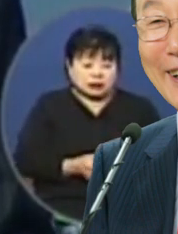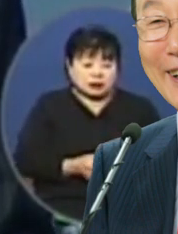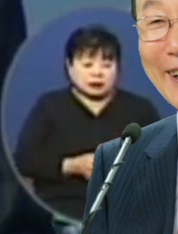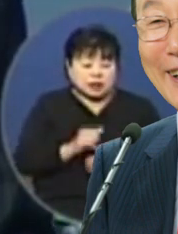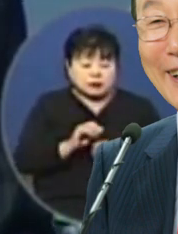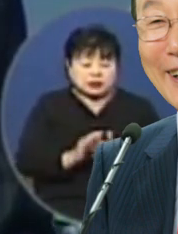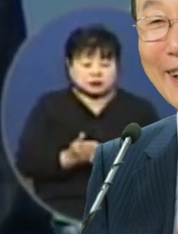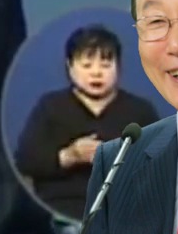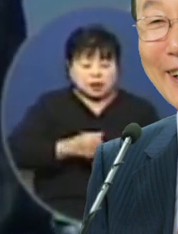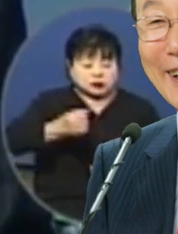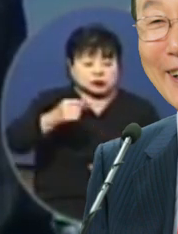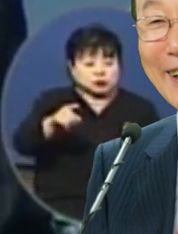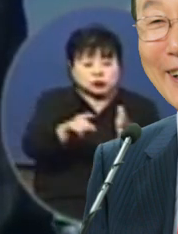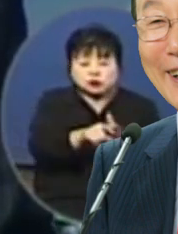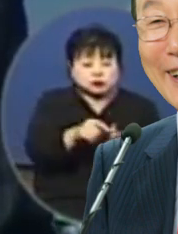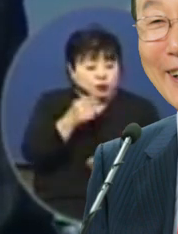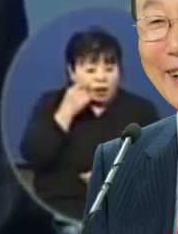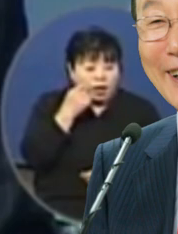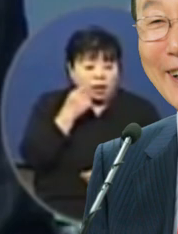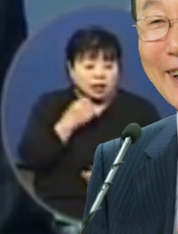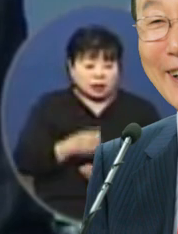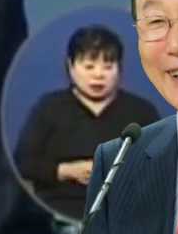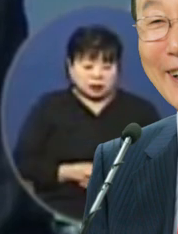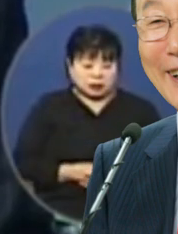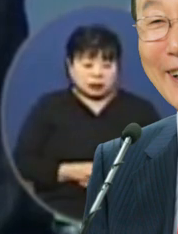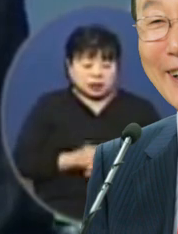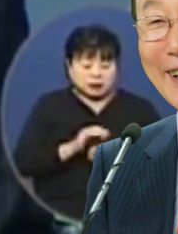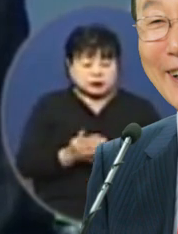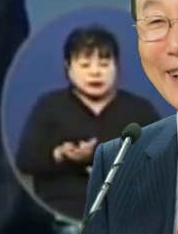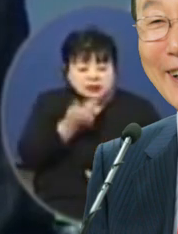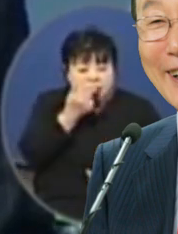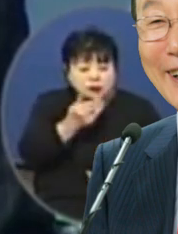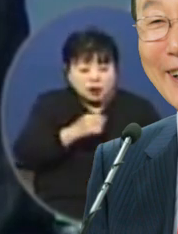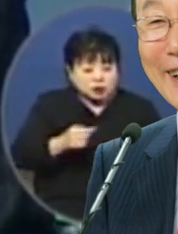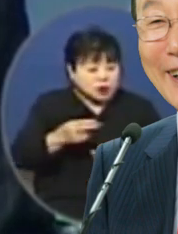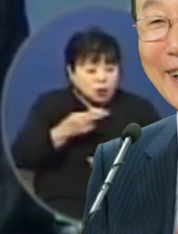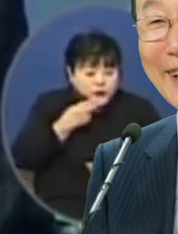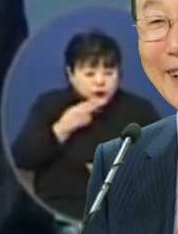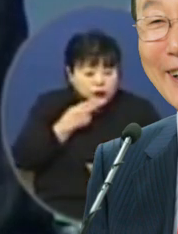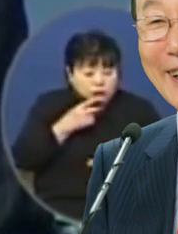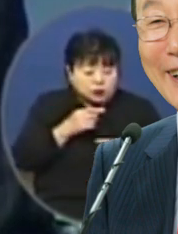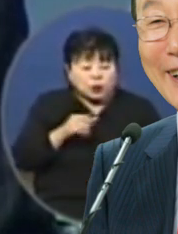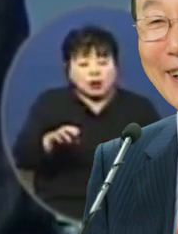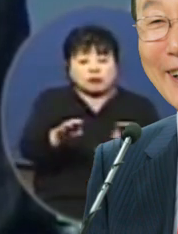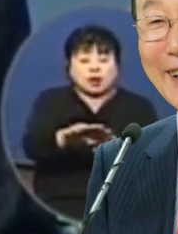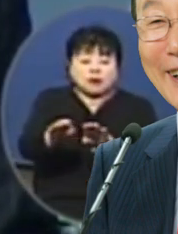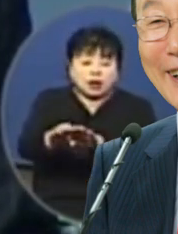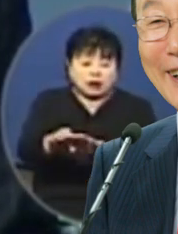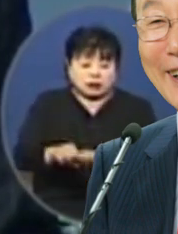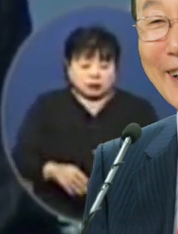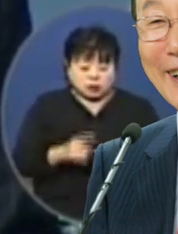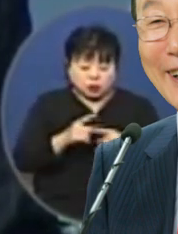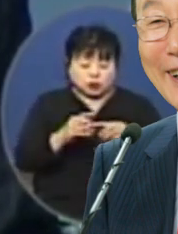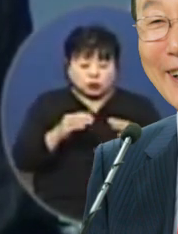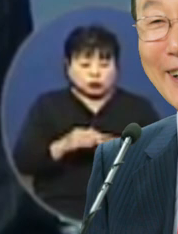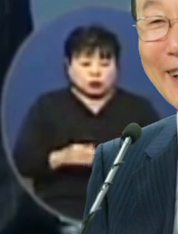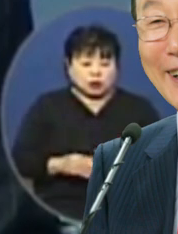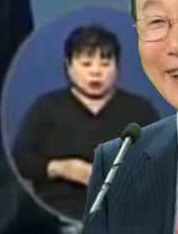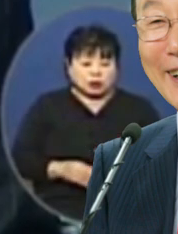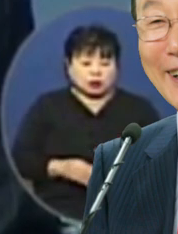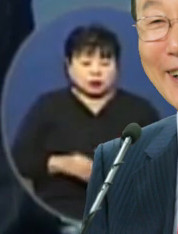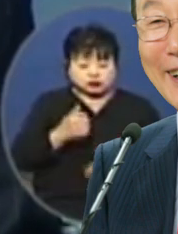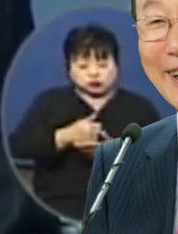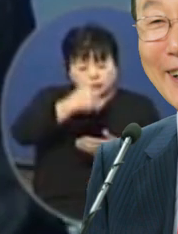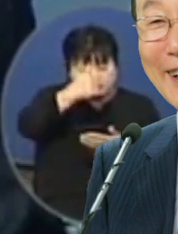가지고 믿을 수가 없습니다. 성경의 생명의 역사가 없으니까 교회 안 나오고 교회가 타락되고